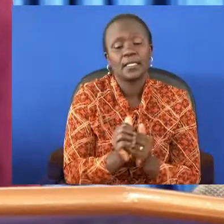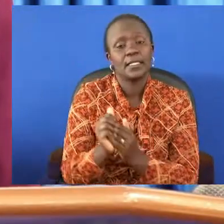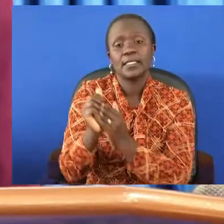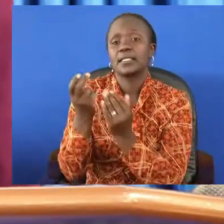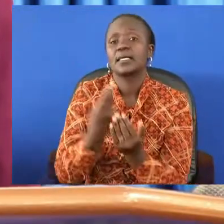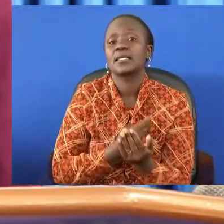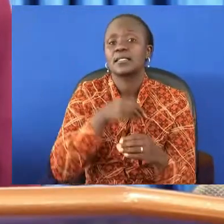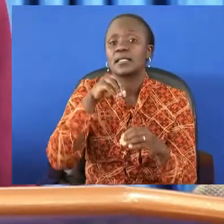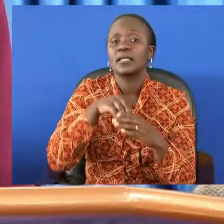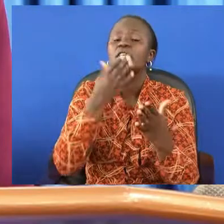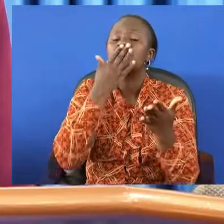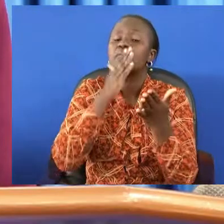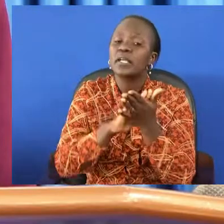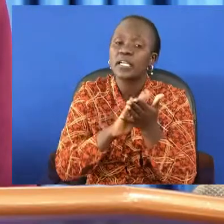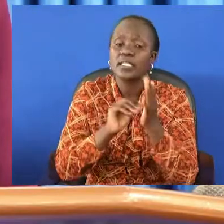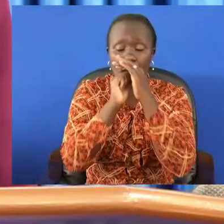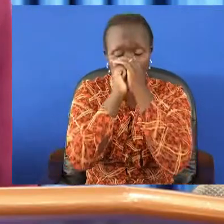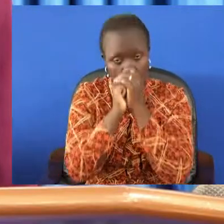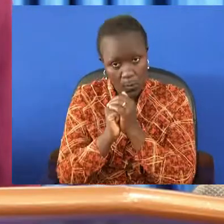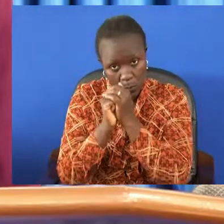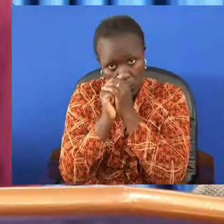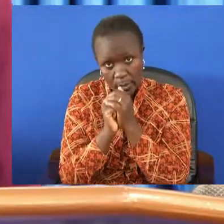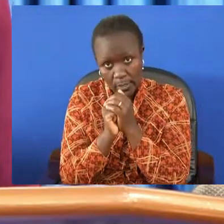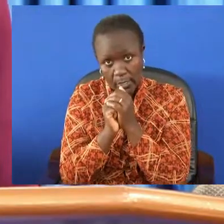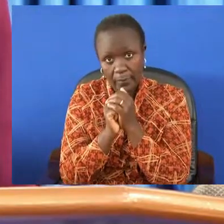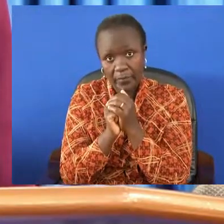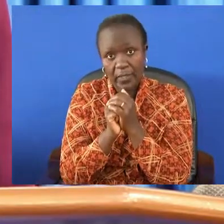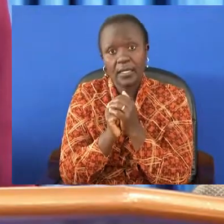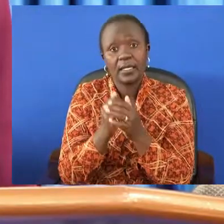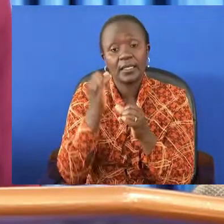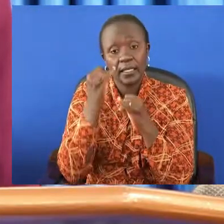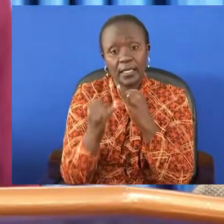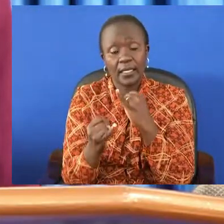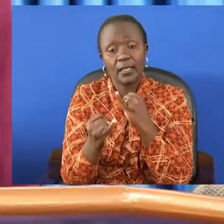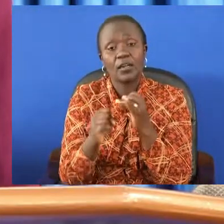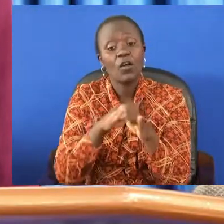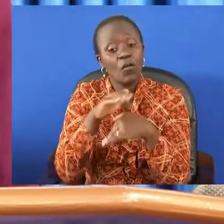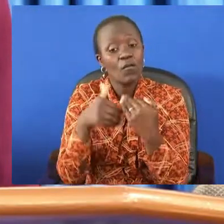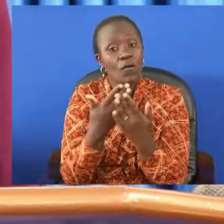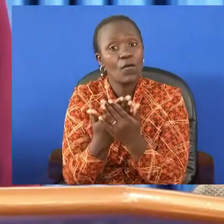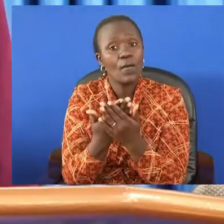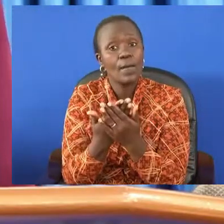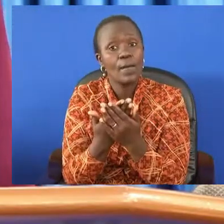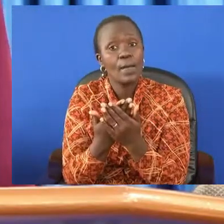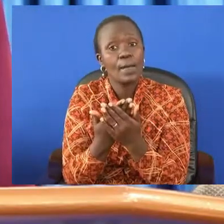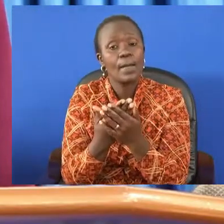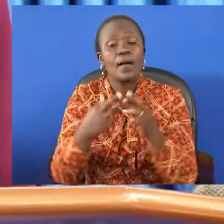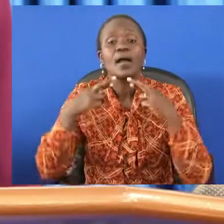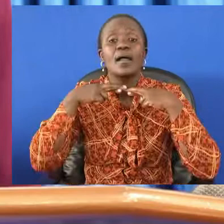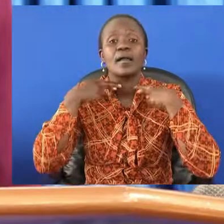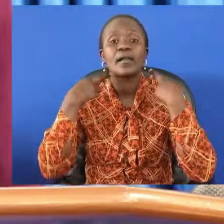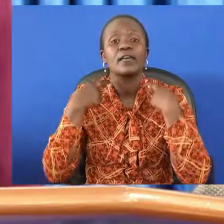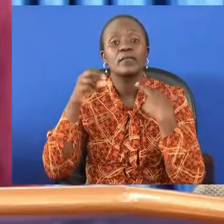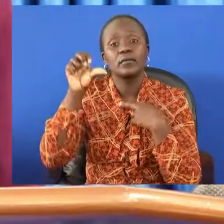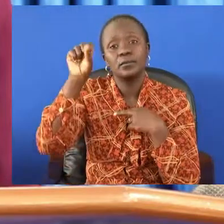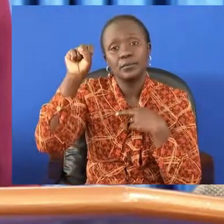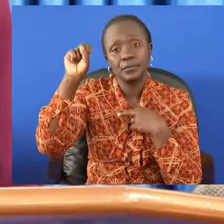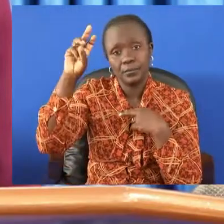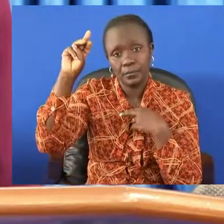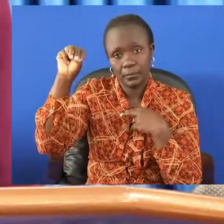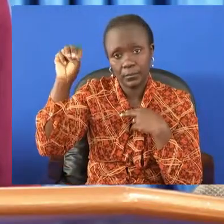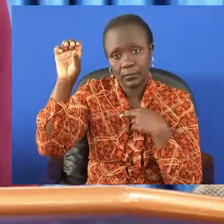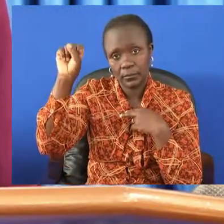watuongoze katika kusifu na kuabudu, ambaye hatima ya hayo yote kasisi wetu Reverend